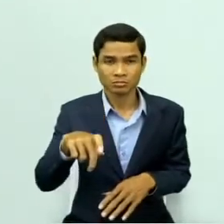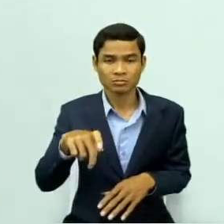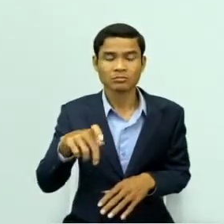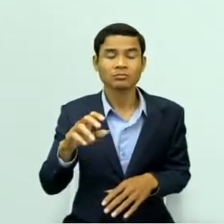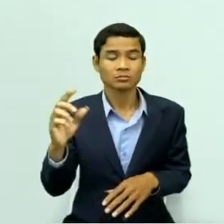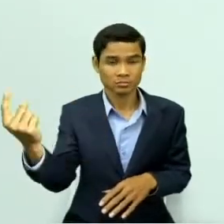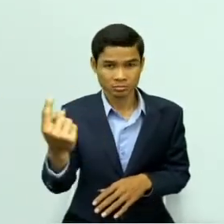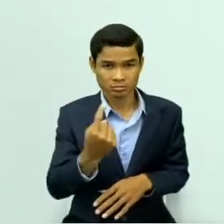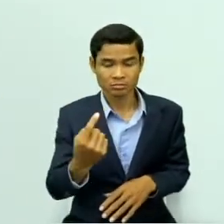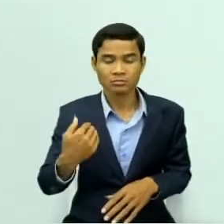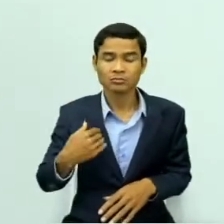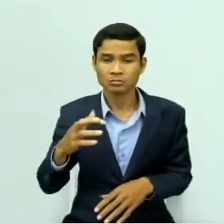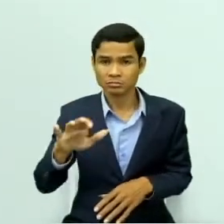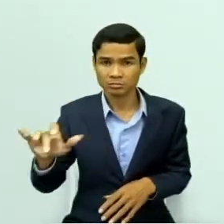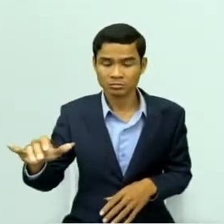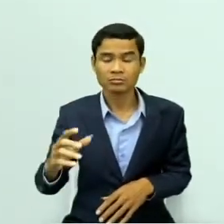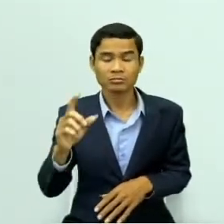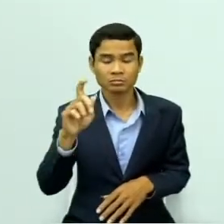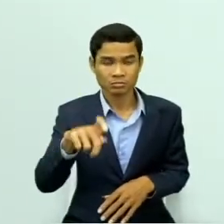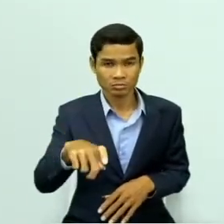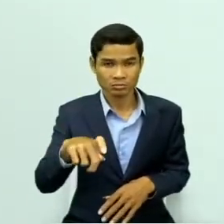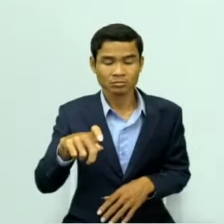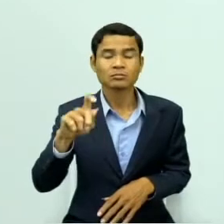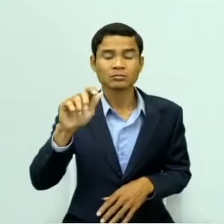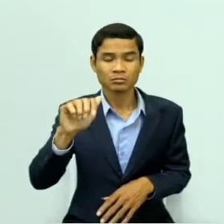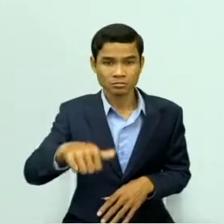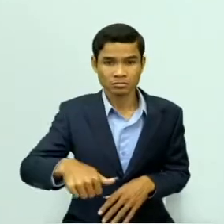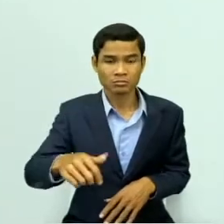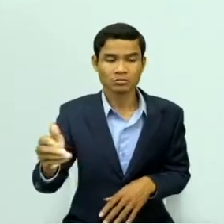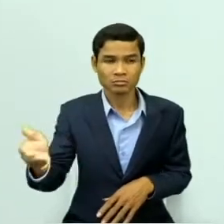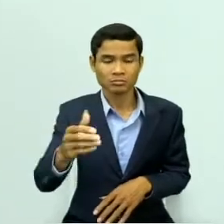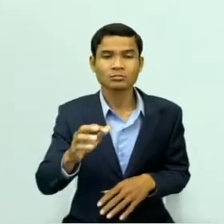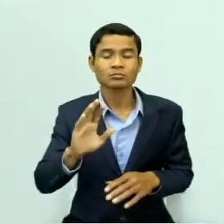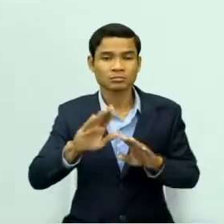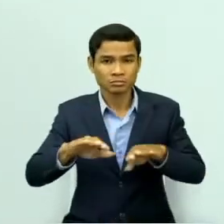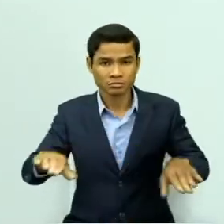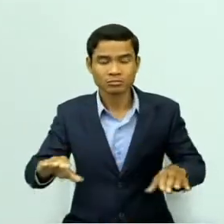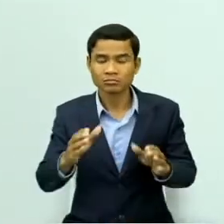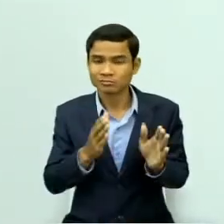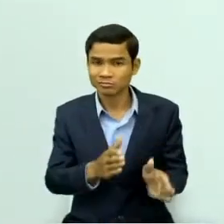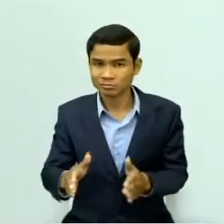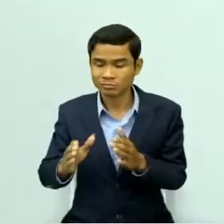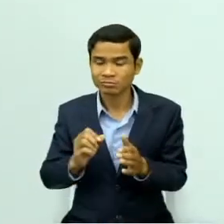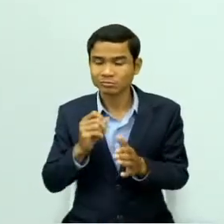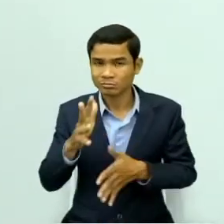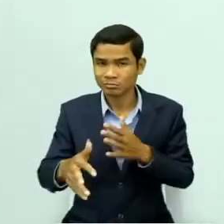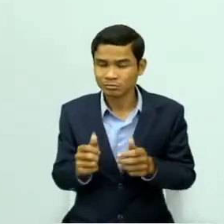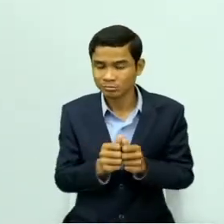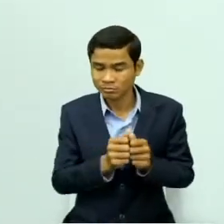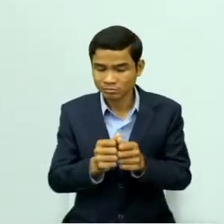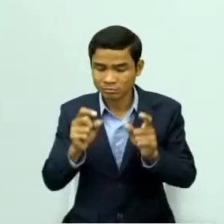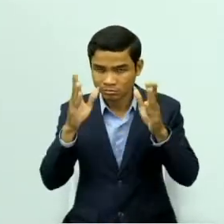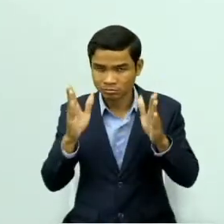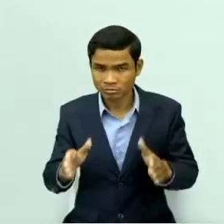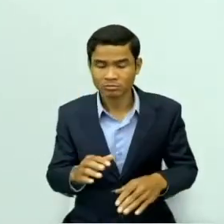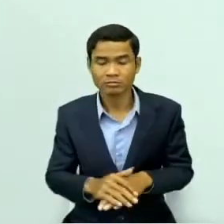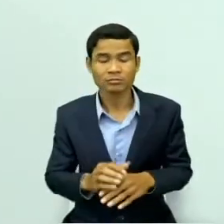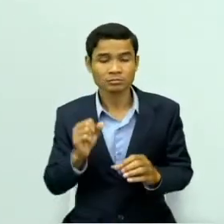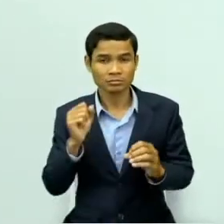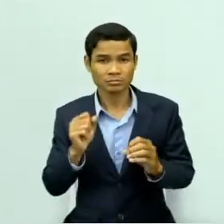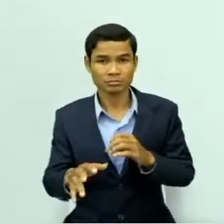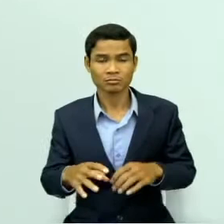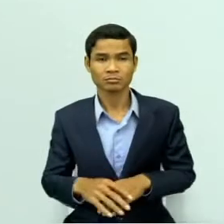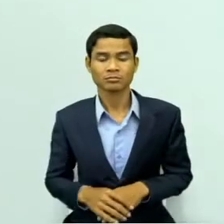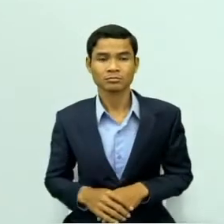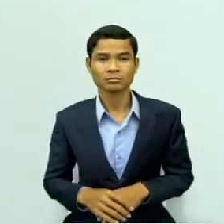Nhiều. Miên sâu đa mà nhiều. Chạy lại con tìm khuôn bằng lời sâu chì mùi nạc rú. Chập đa